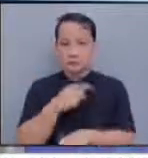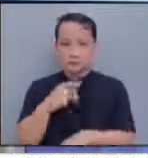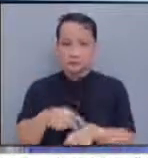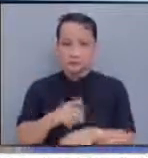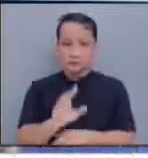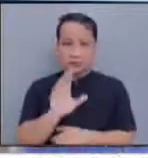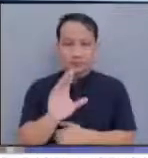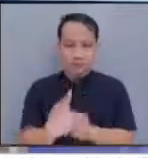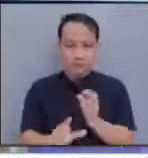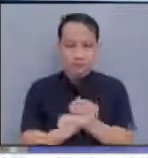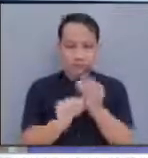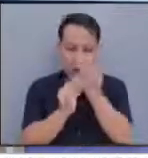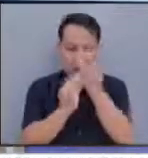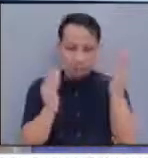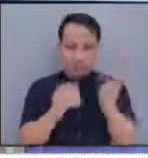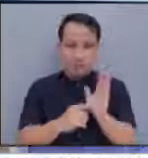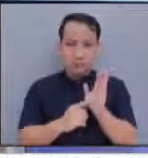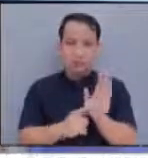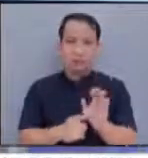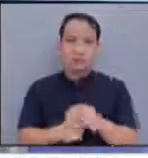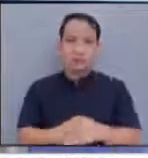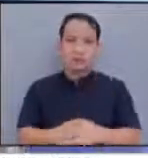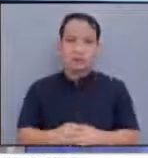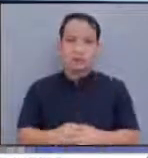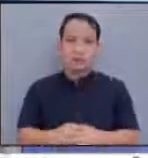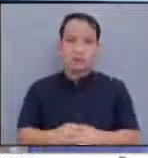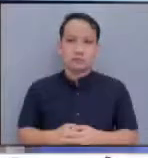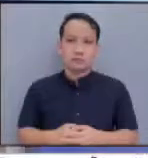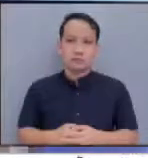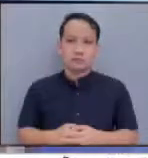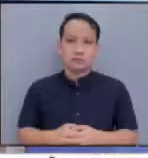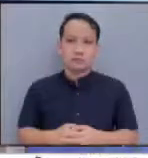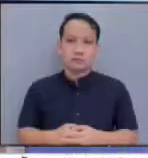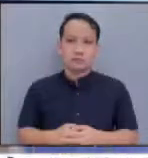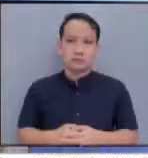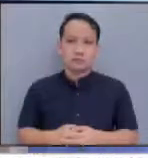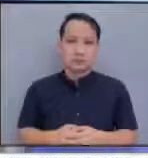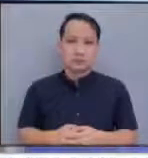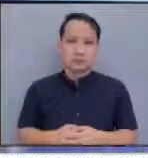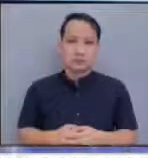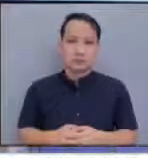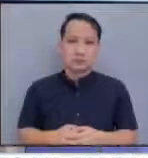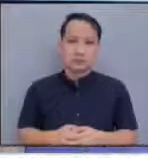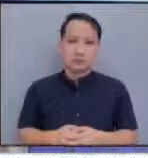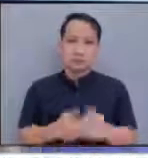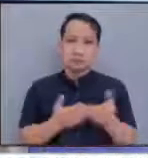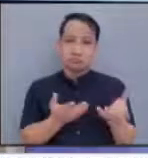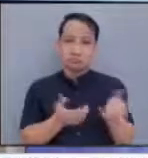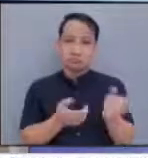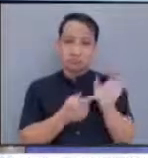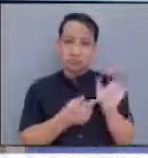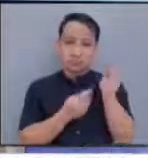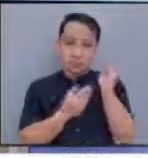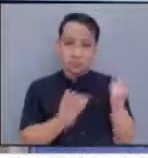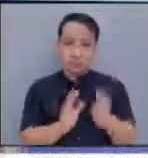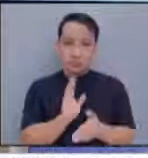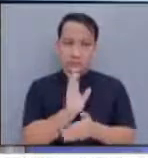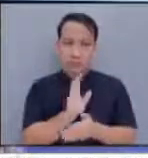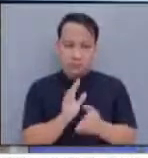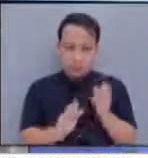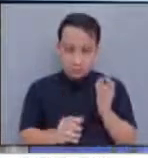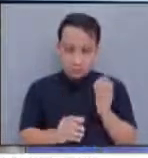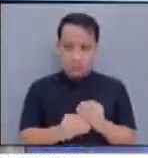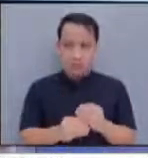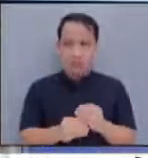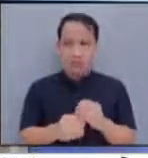nalalapit na State of the Nation Address, may hiling ang ilan nating kababayan kay Pangulong Marcos. At ayon sa eksperto, mahalaga ang